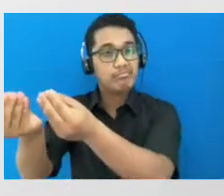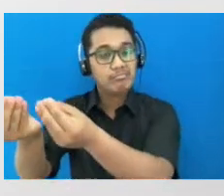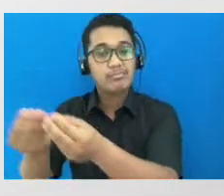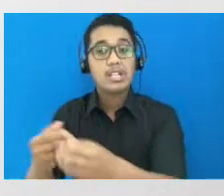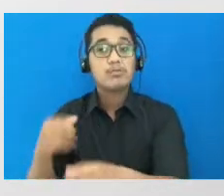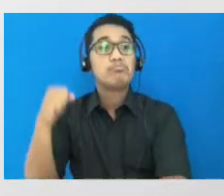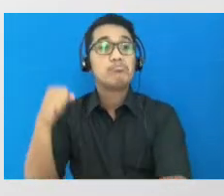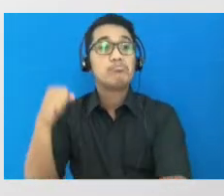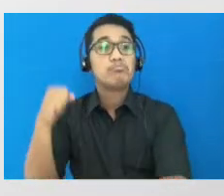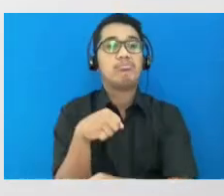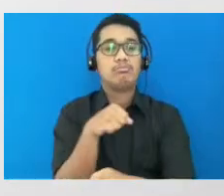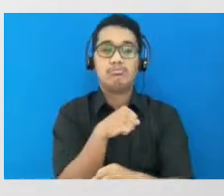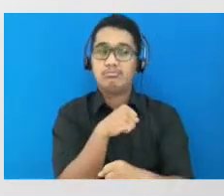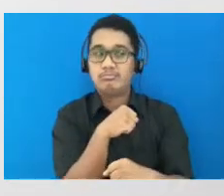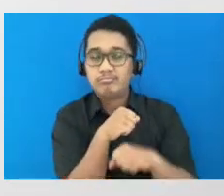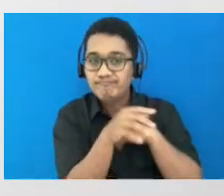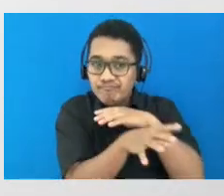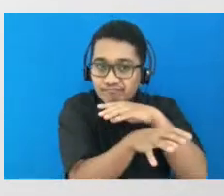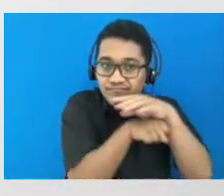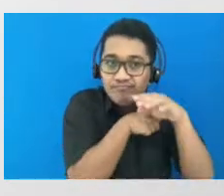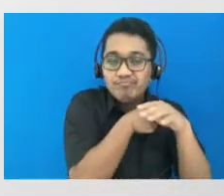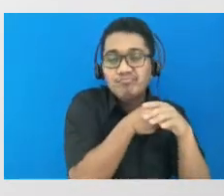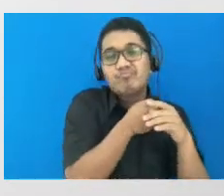melakukan entah itu